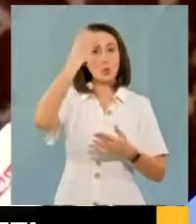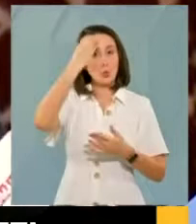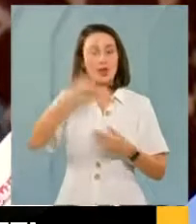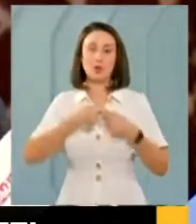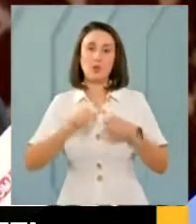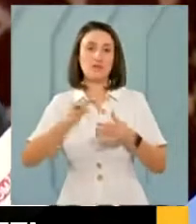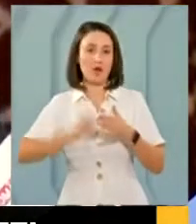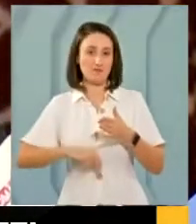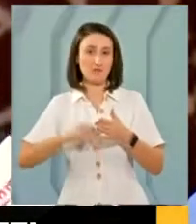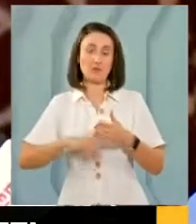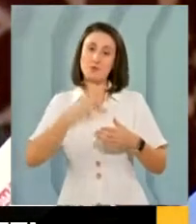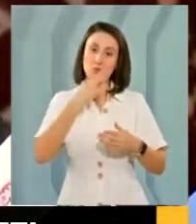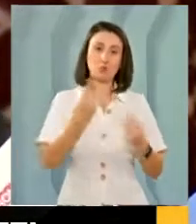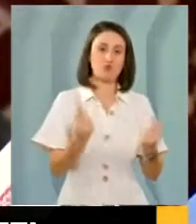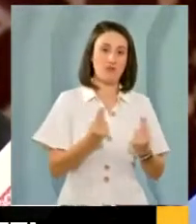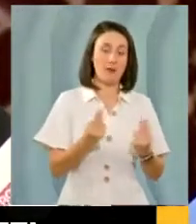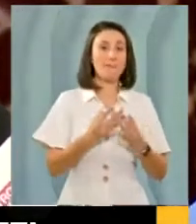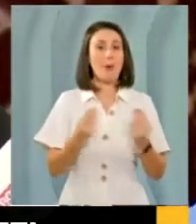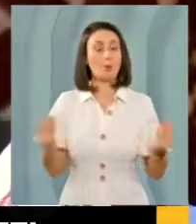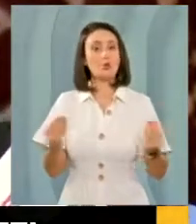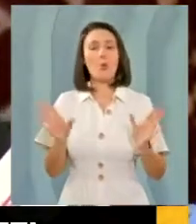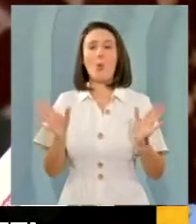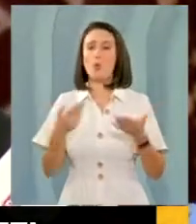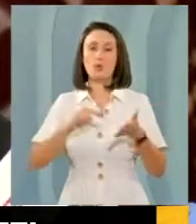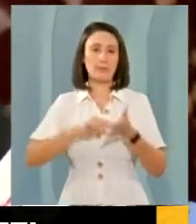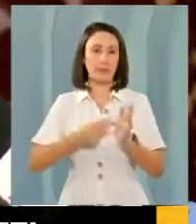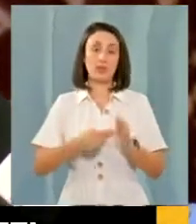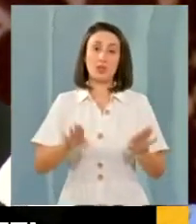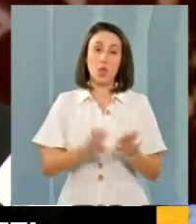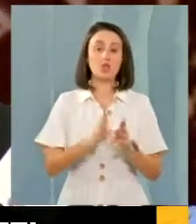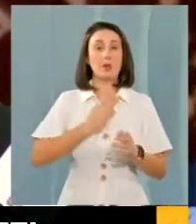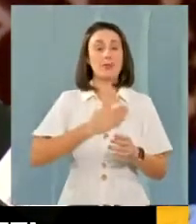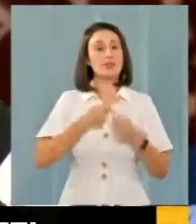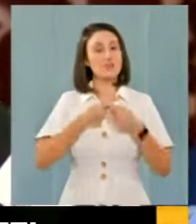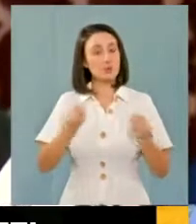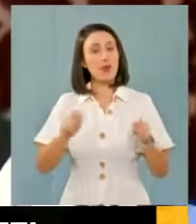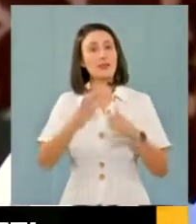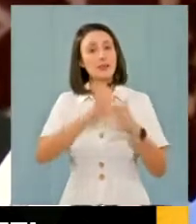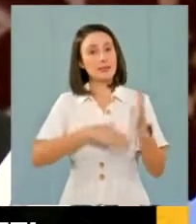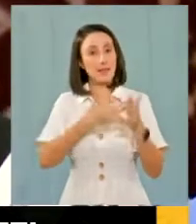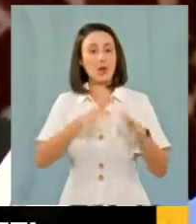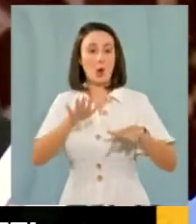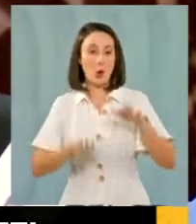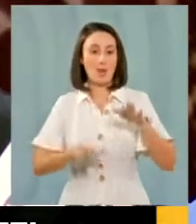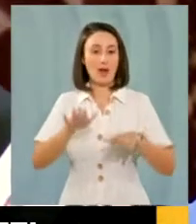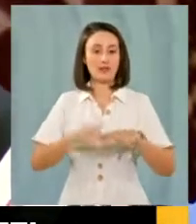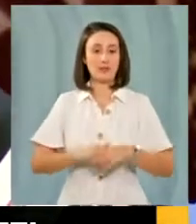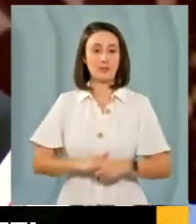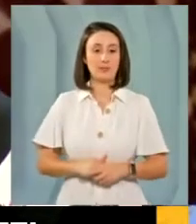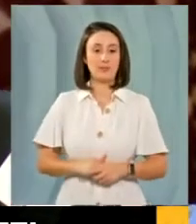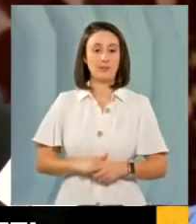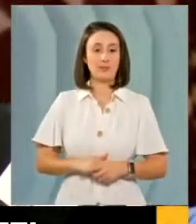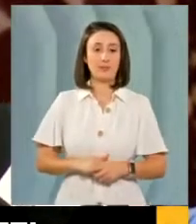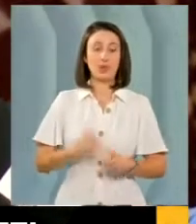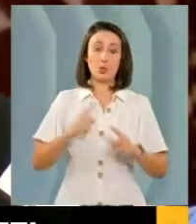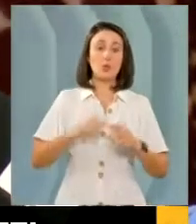toate avizele, vă stau la dispoziție. Oricum sunt pregătit cu colegii mei să facem toate tabelele comparative cu